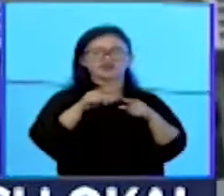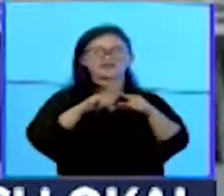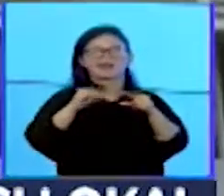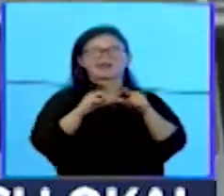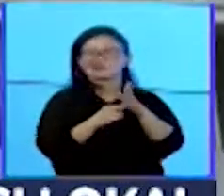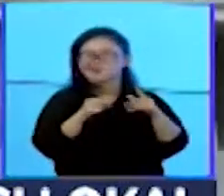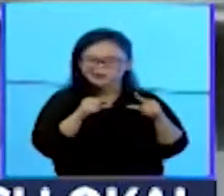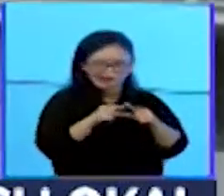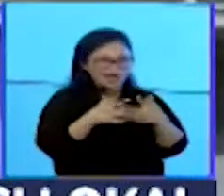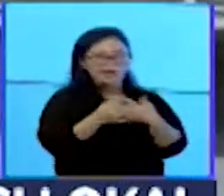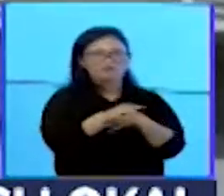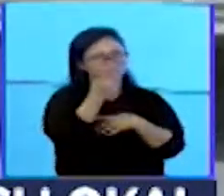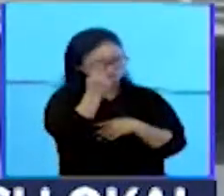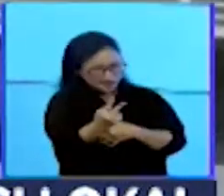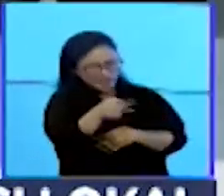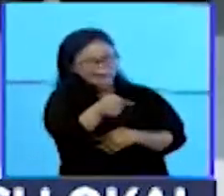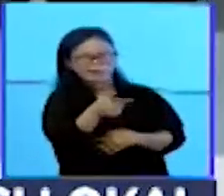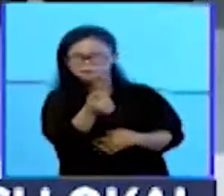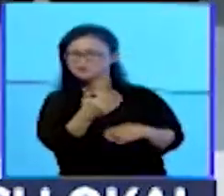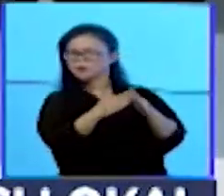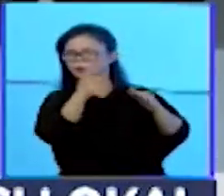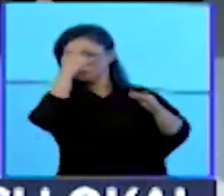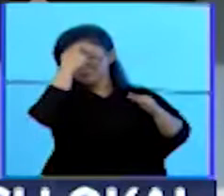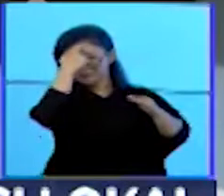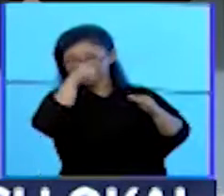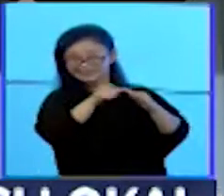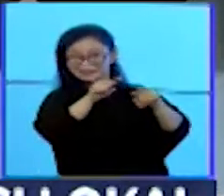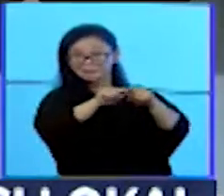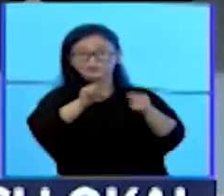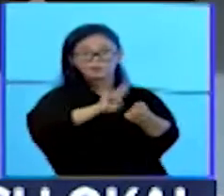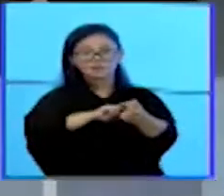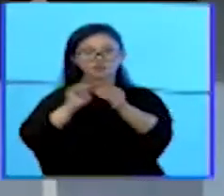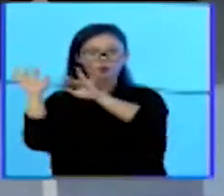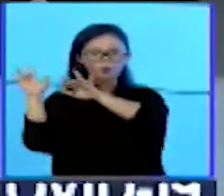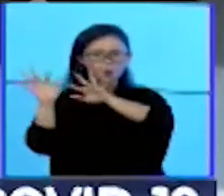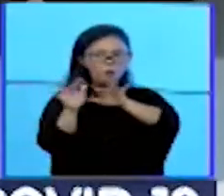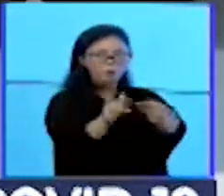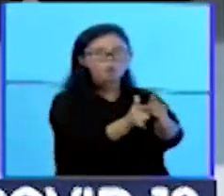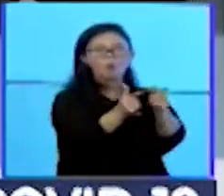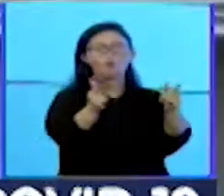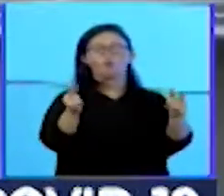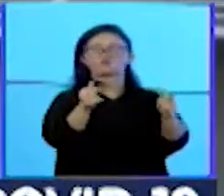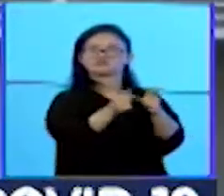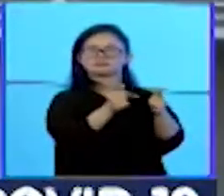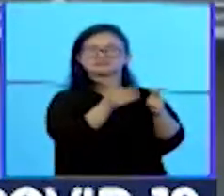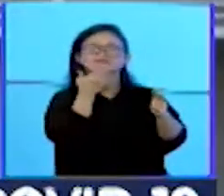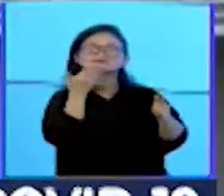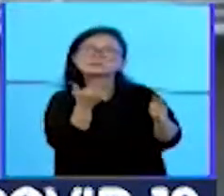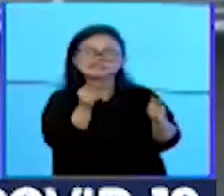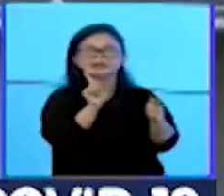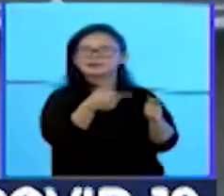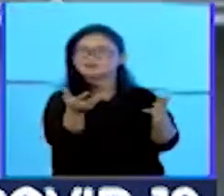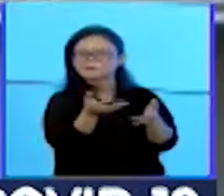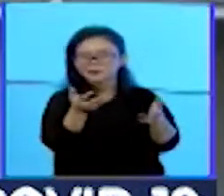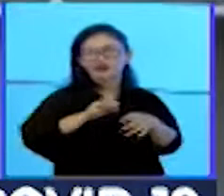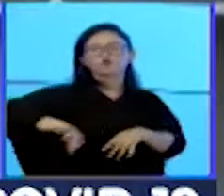Kuta Selatan, Badung, menjadi salah satu rumah sakit yang paling banyak menerima pasien positif COVID-19, yang didominasi transmisi lokal dari